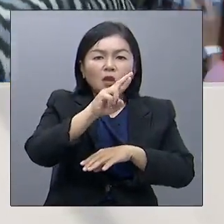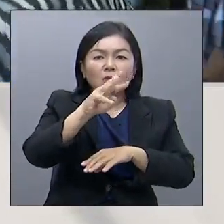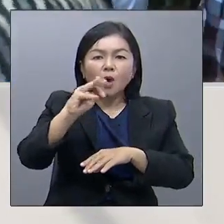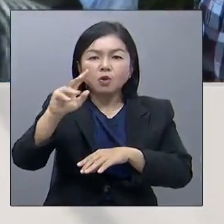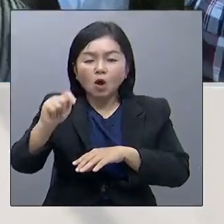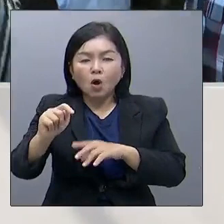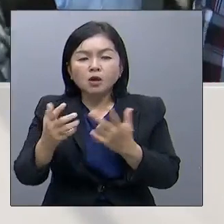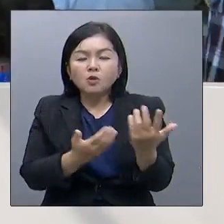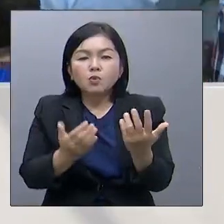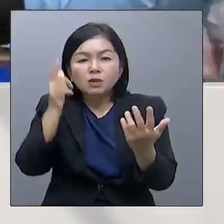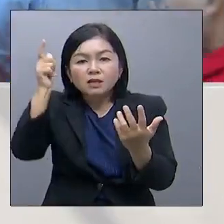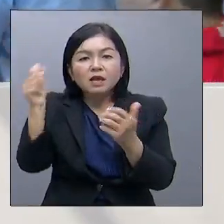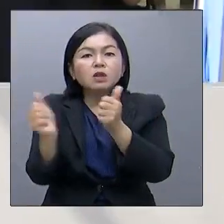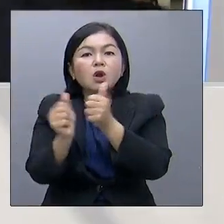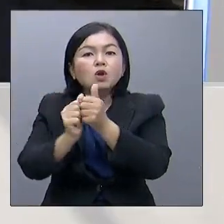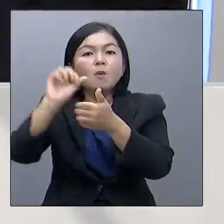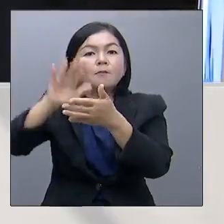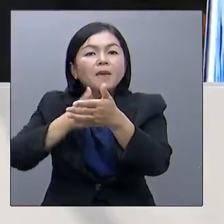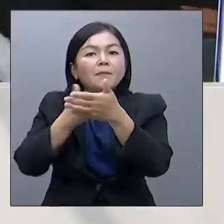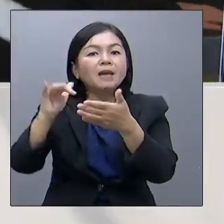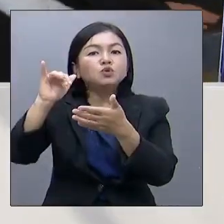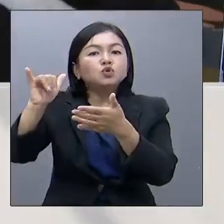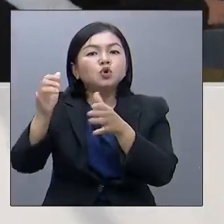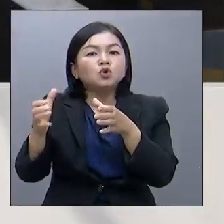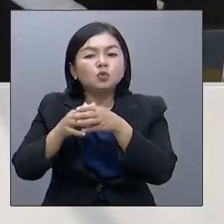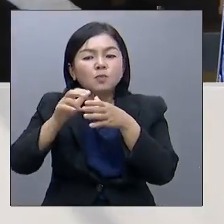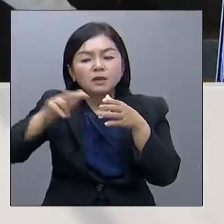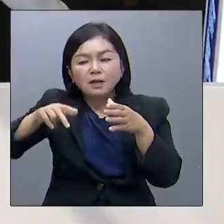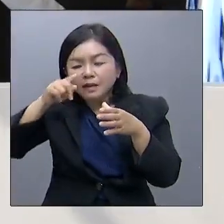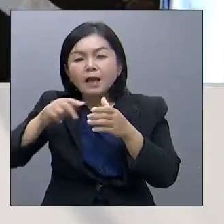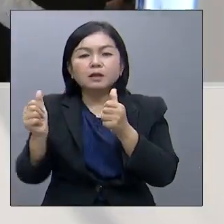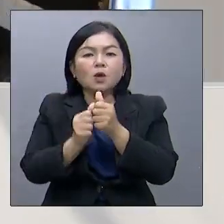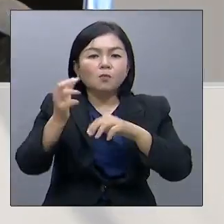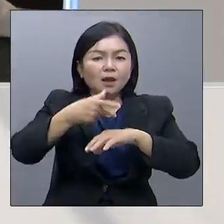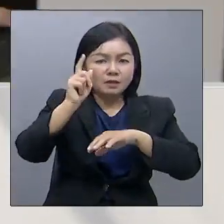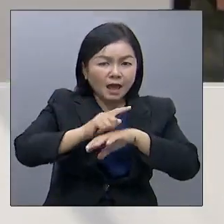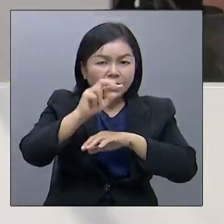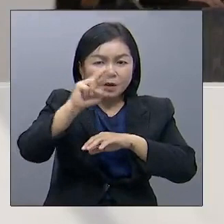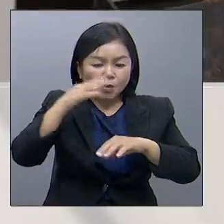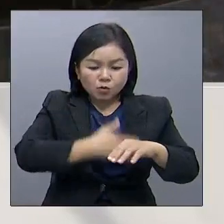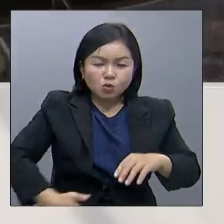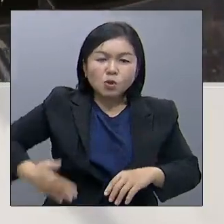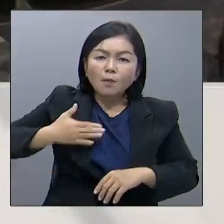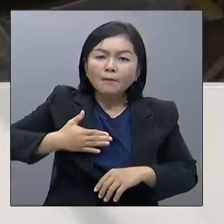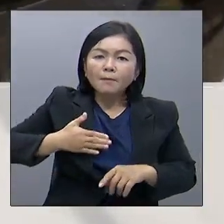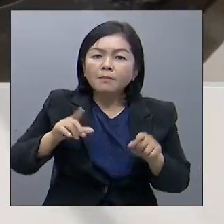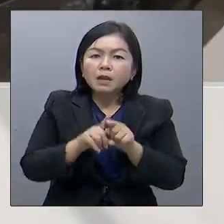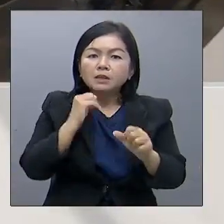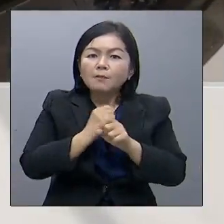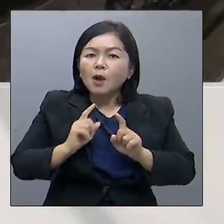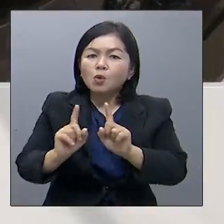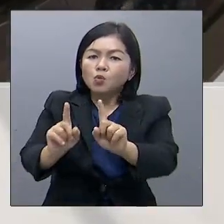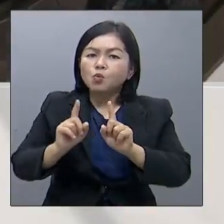ตำแหน่งรองประธานยุทธศาสตร์ซอพาเวอร์และรองประธานคณะกรรมการพัพัฒนาระบบสุขภาพงานคู่ก็มา